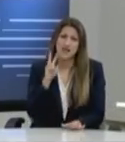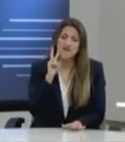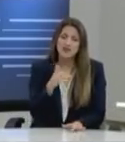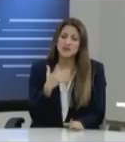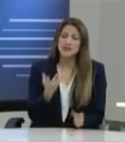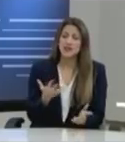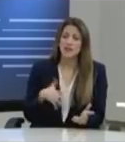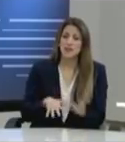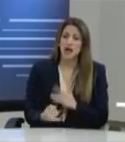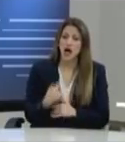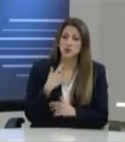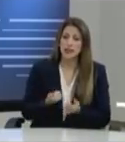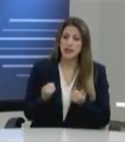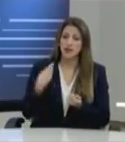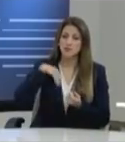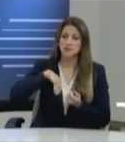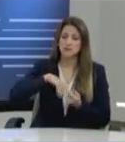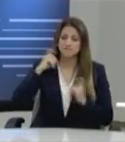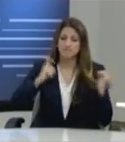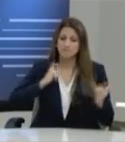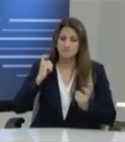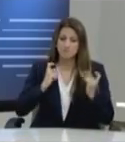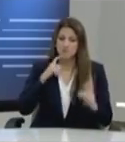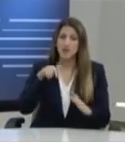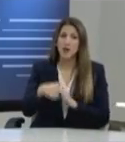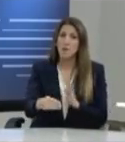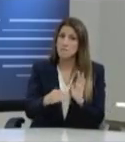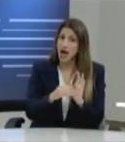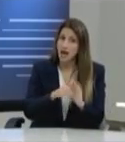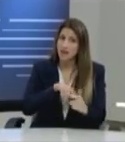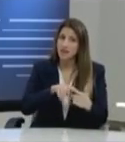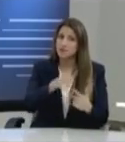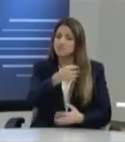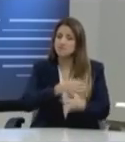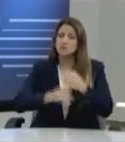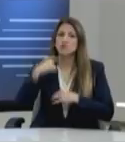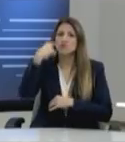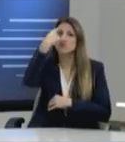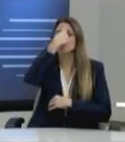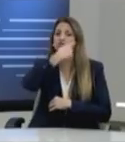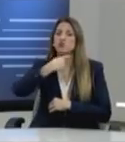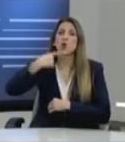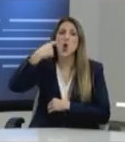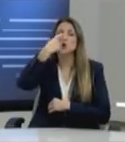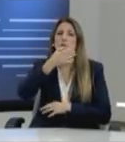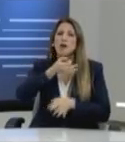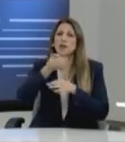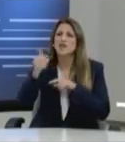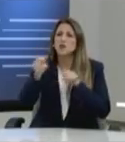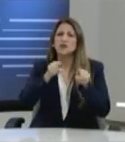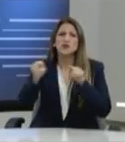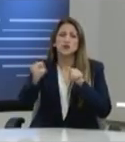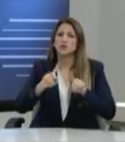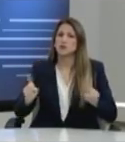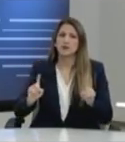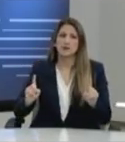ήττας προσπαθείτε να κάνετε. Και πάλι να αναφερθείτε σε πρόσωπα και όχι στην υποχρέωσή μας